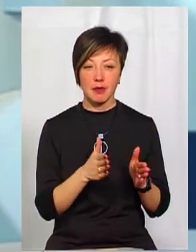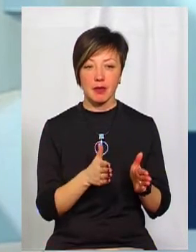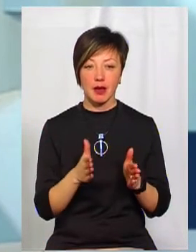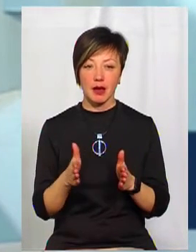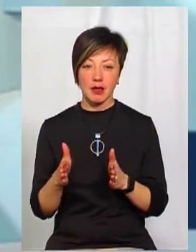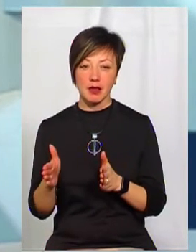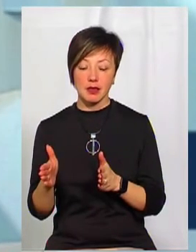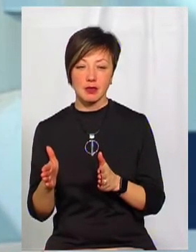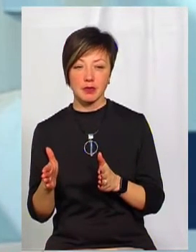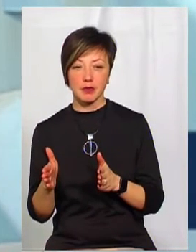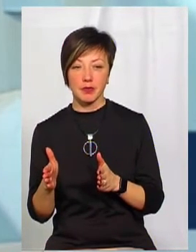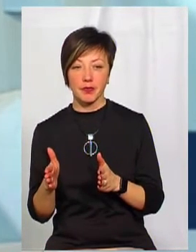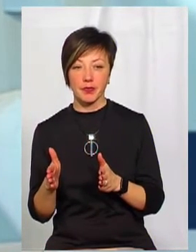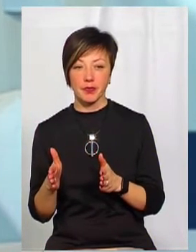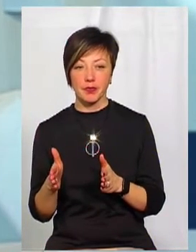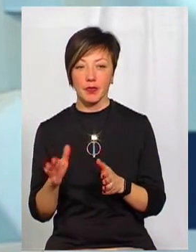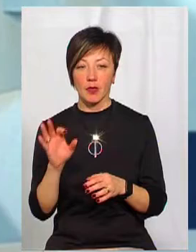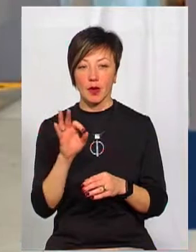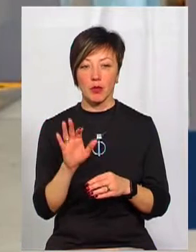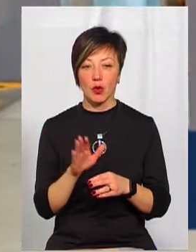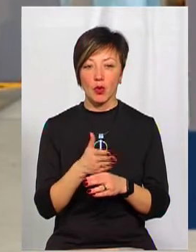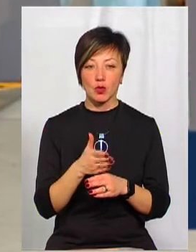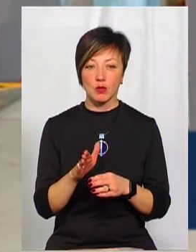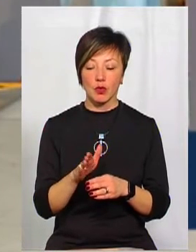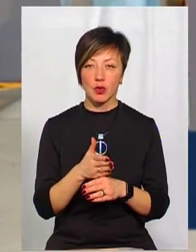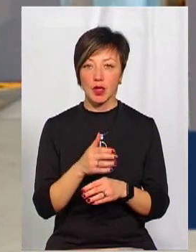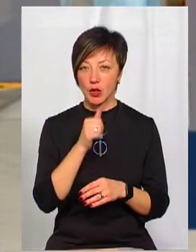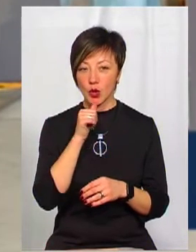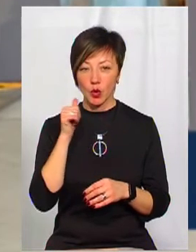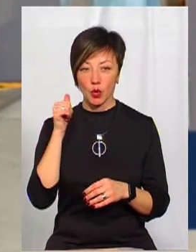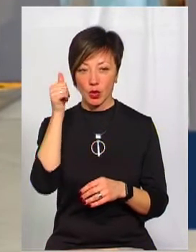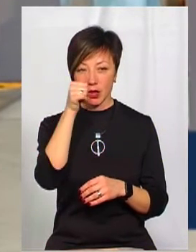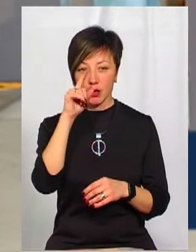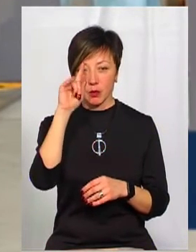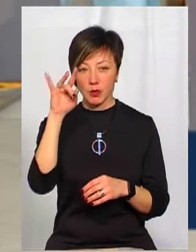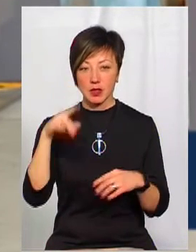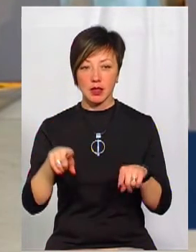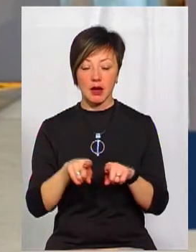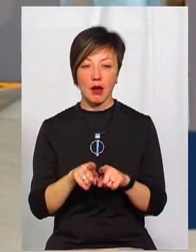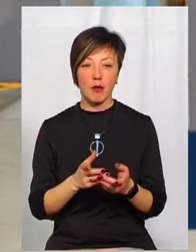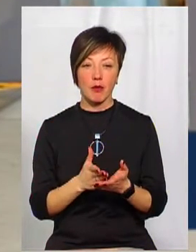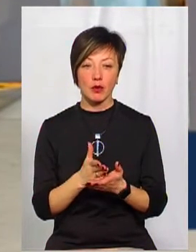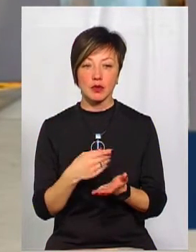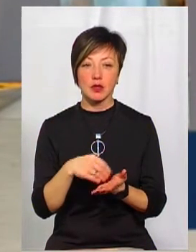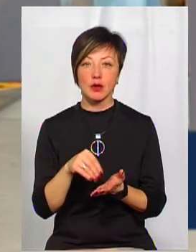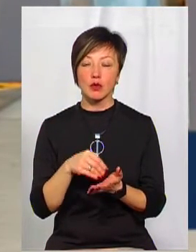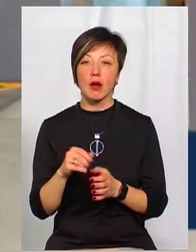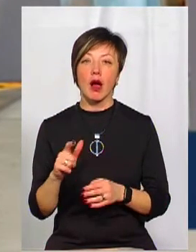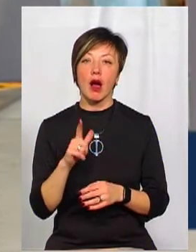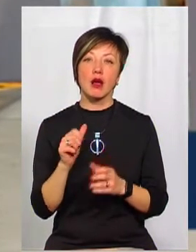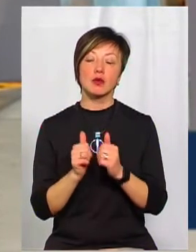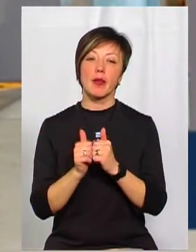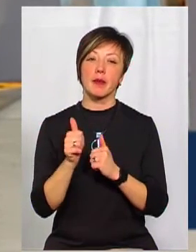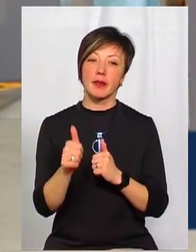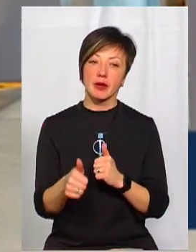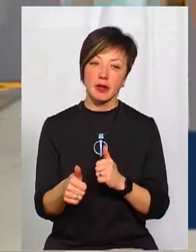буде щодо розподілу. Торік популяризувалась така послуга, як закупка газу